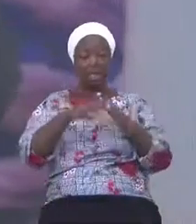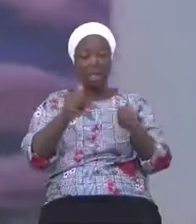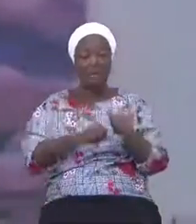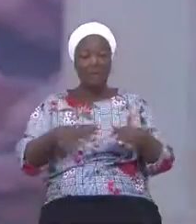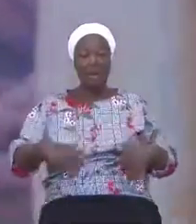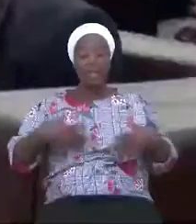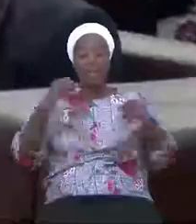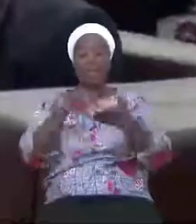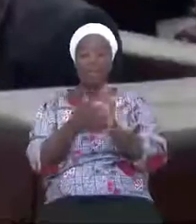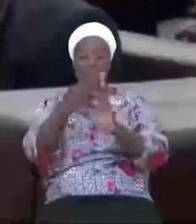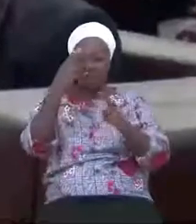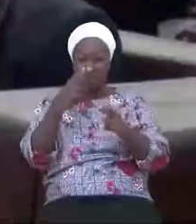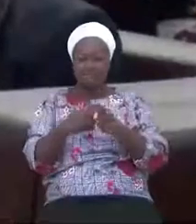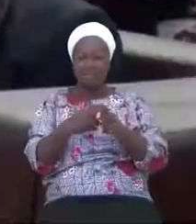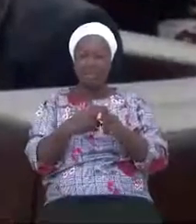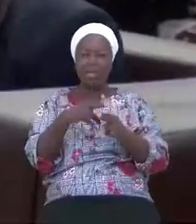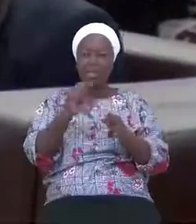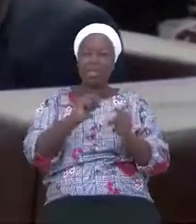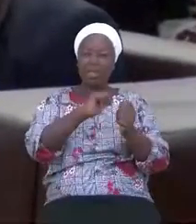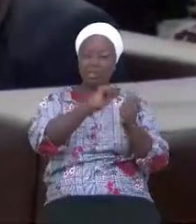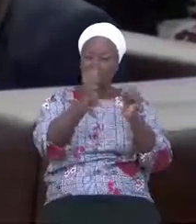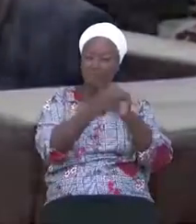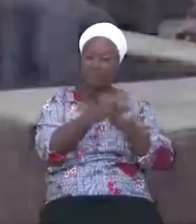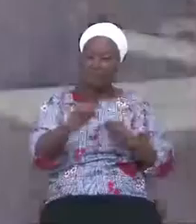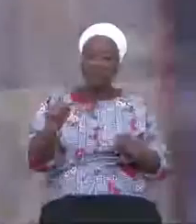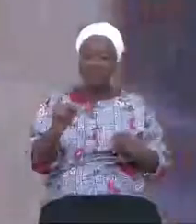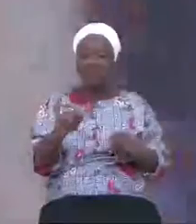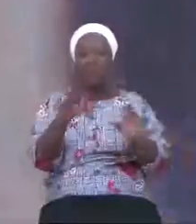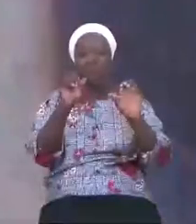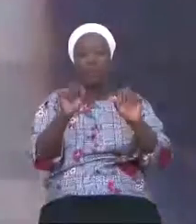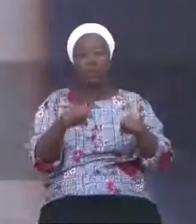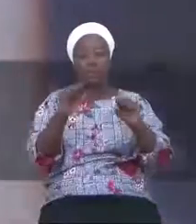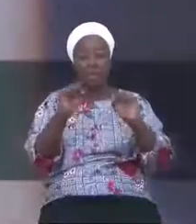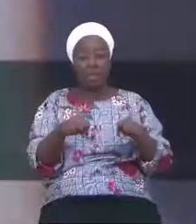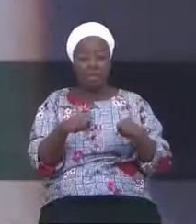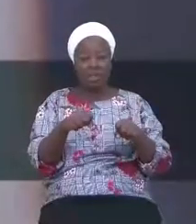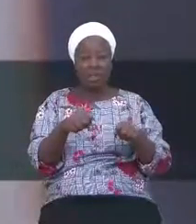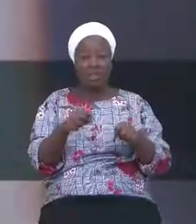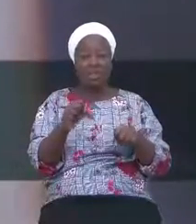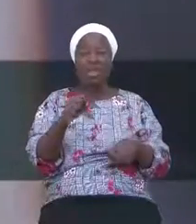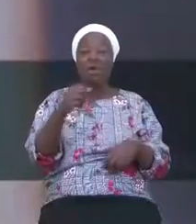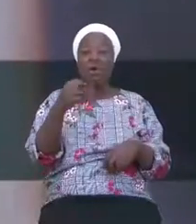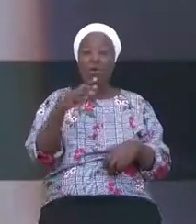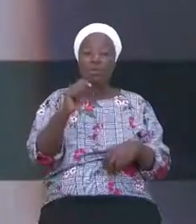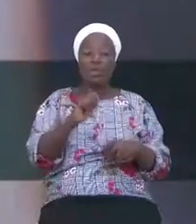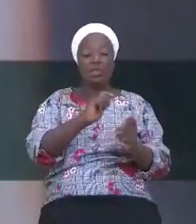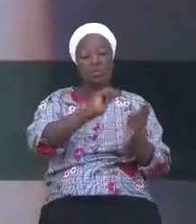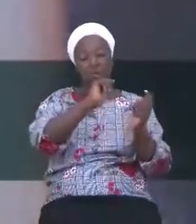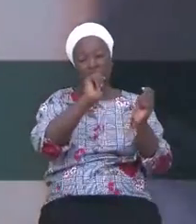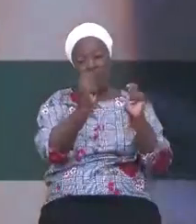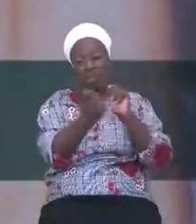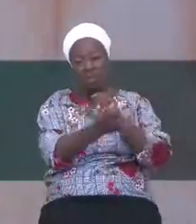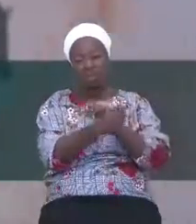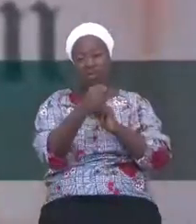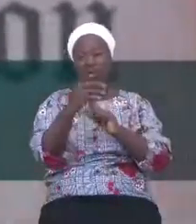de Jésus. Les possibilités transformatrices de la transfiguration de